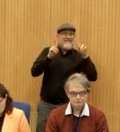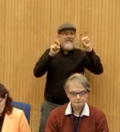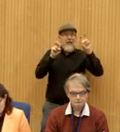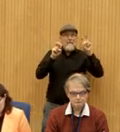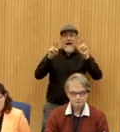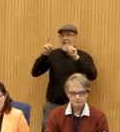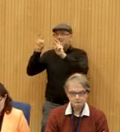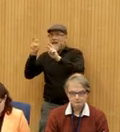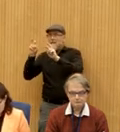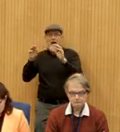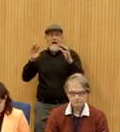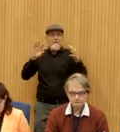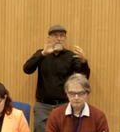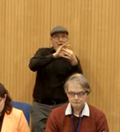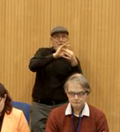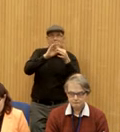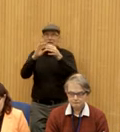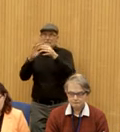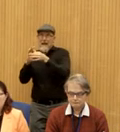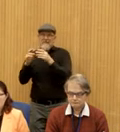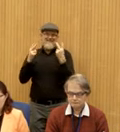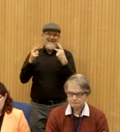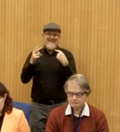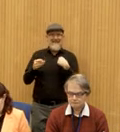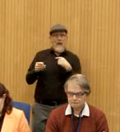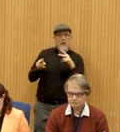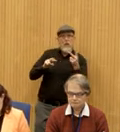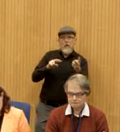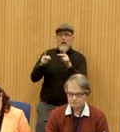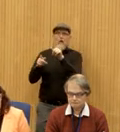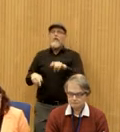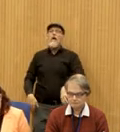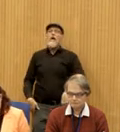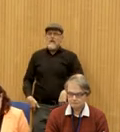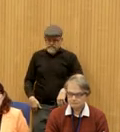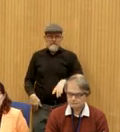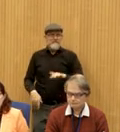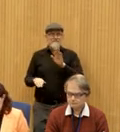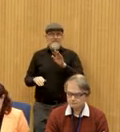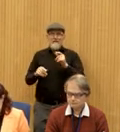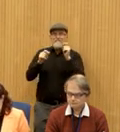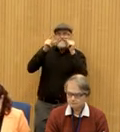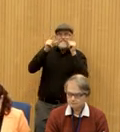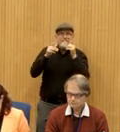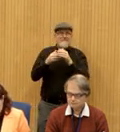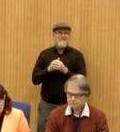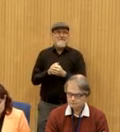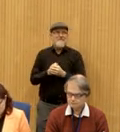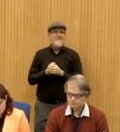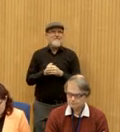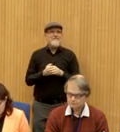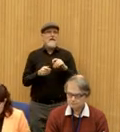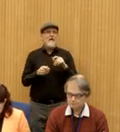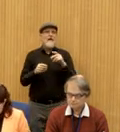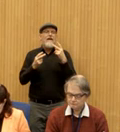Dabei wünsche ich mir, dass die Studierenden das mit nach Hause nehmen